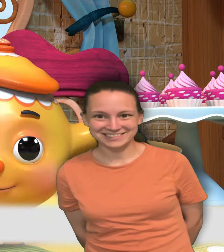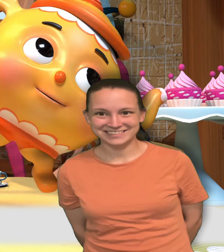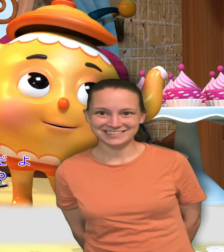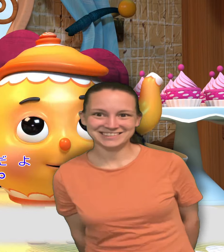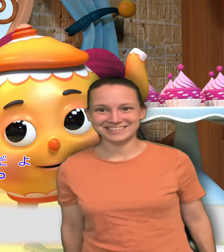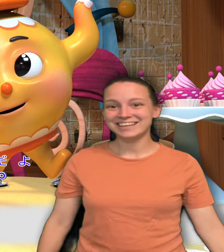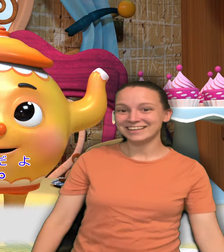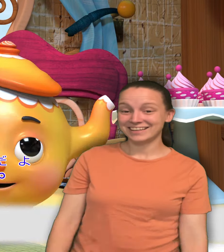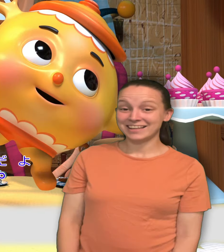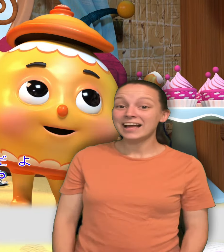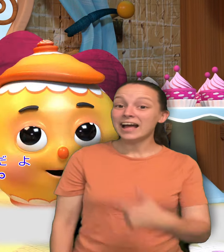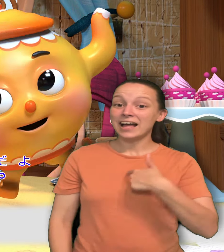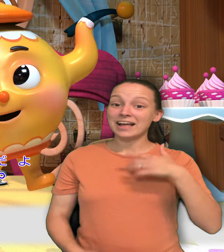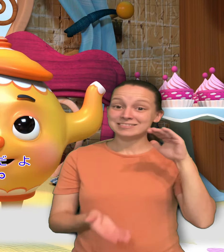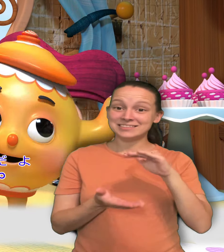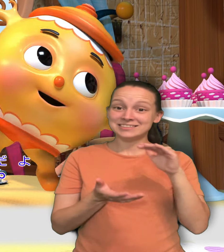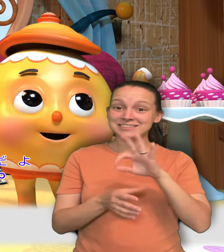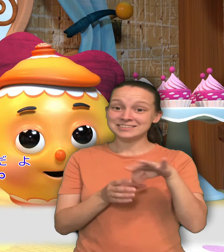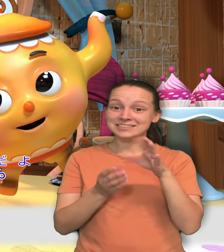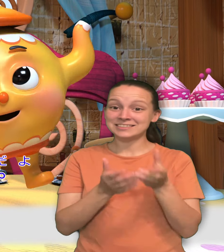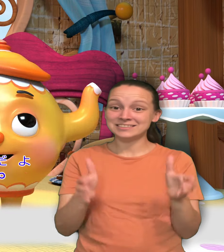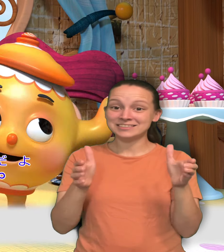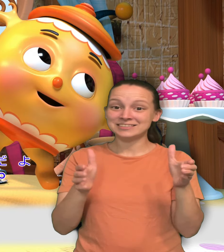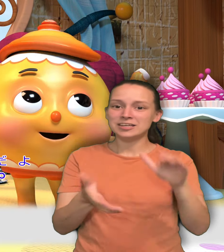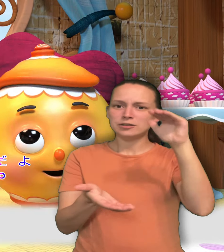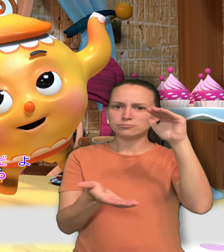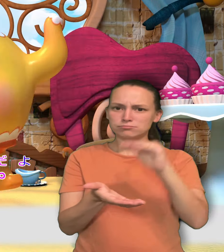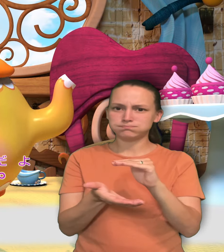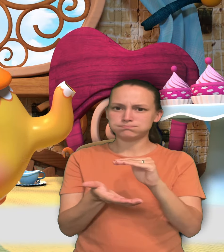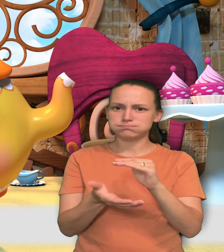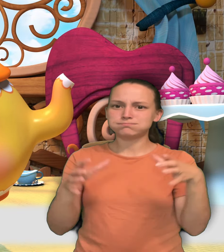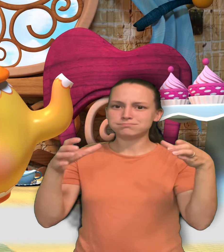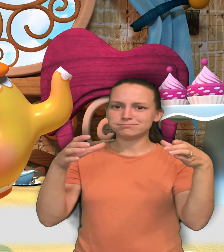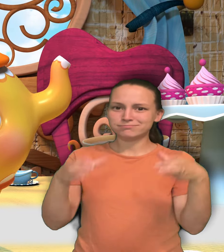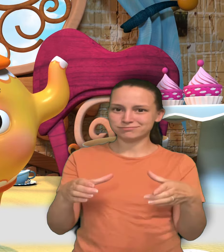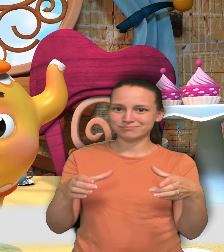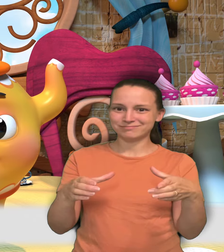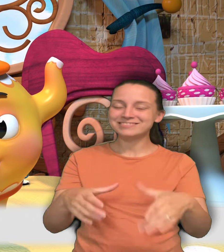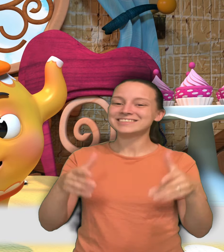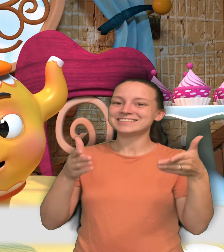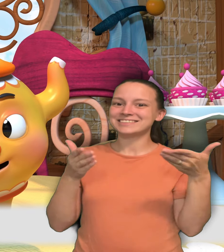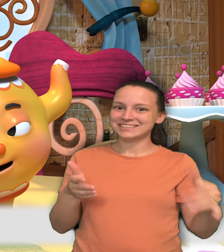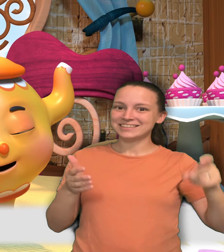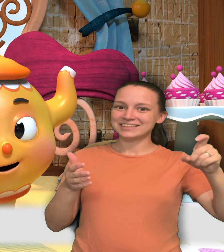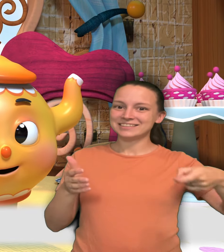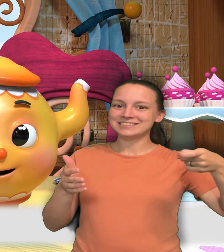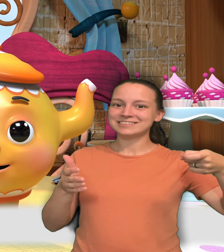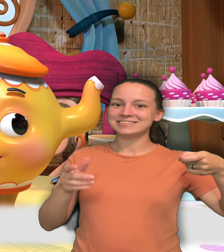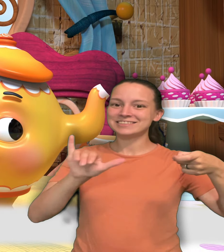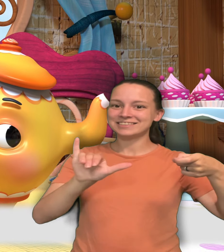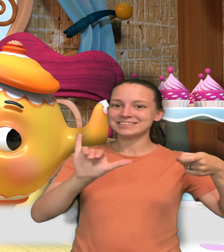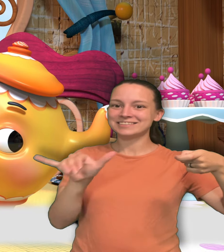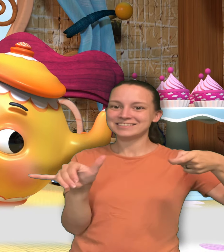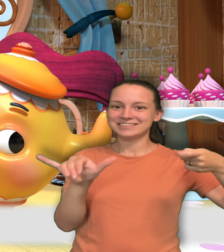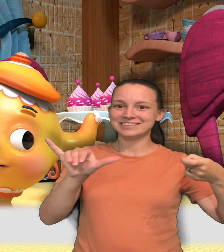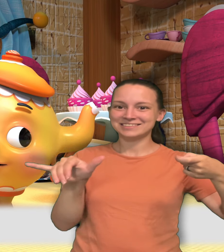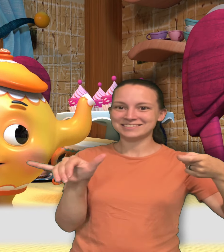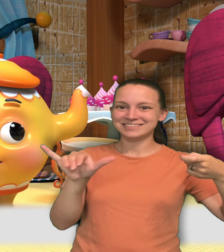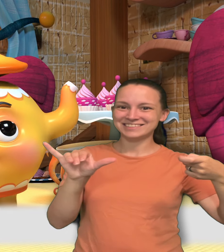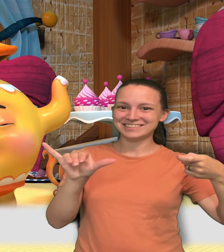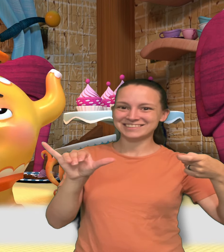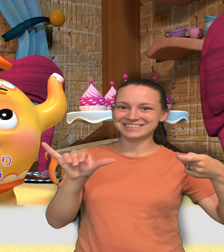ね僕はチポジブだよここはハンドルここは